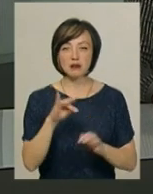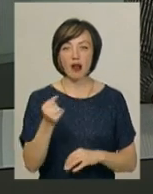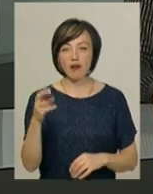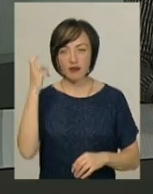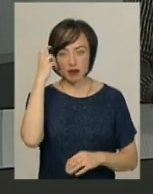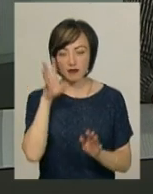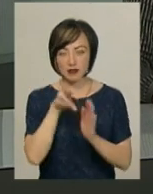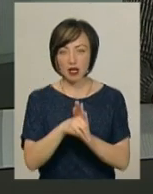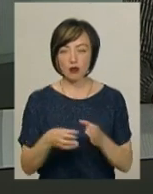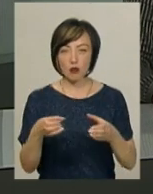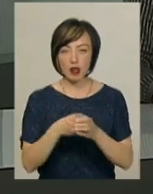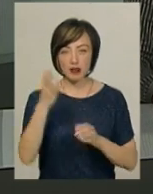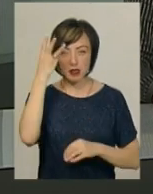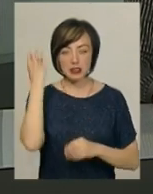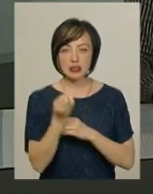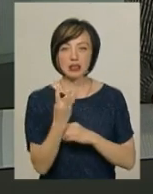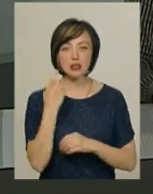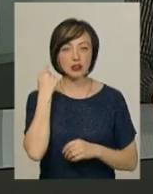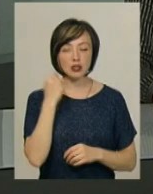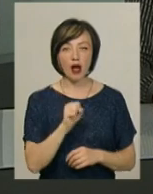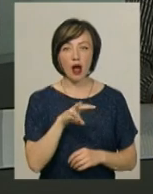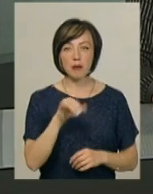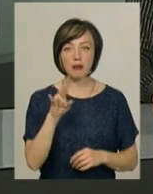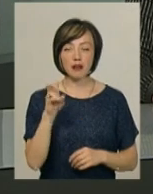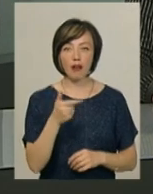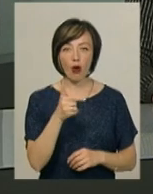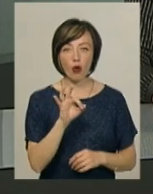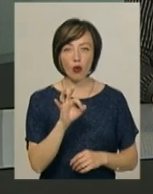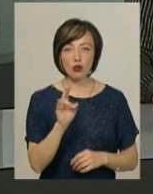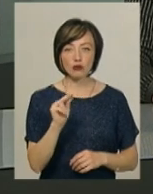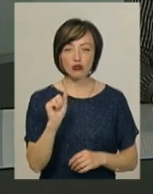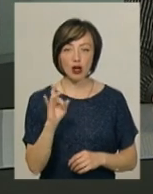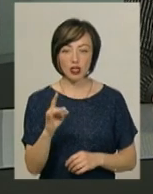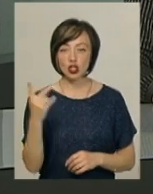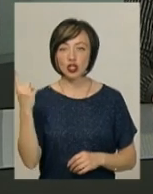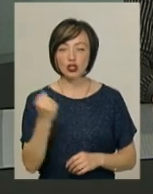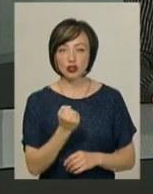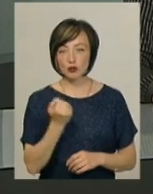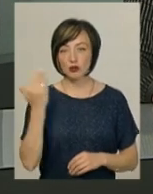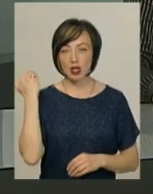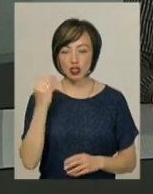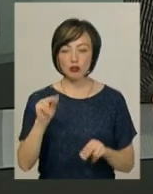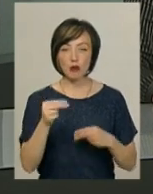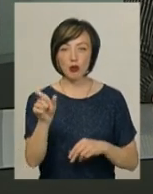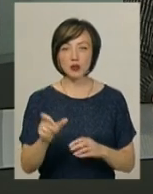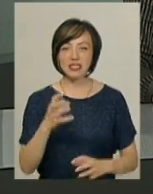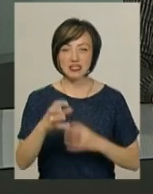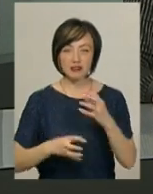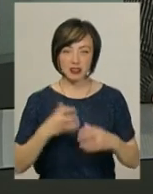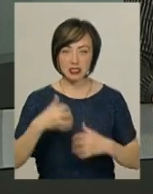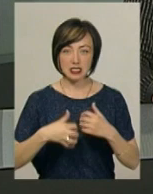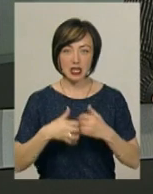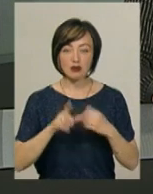У складі хмельницької команди виступить 13-річна Аміна Гончар. Тиждень тому вона стала чемпіонкою світу з бразильського джиу-джитсу